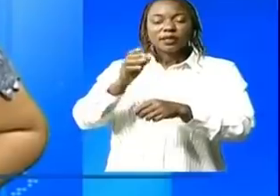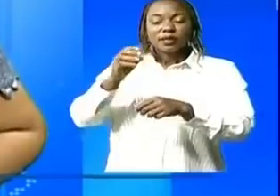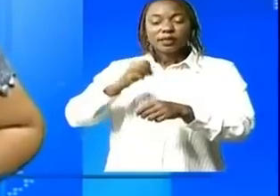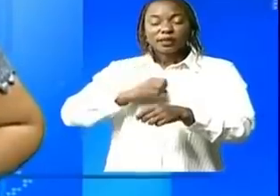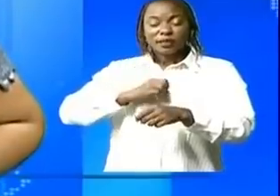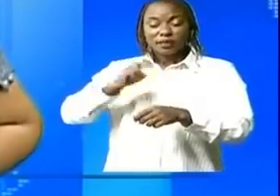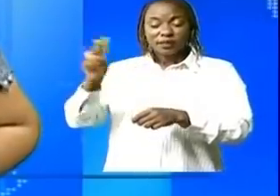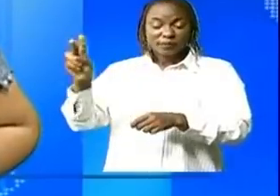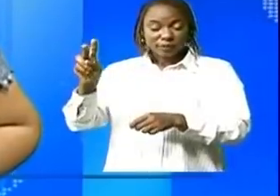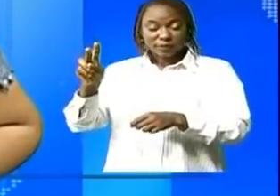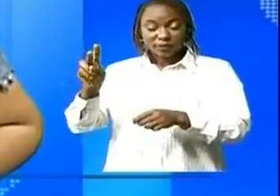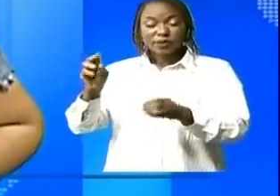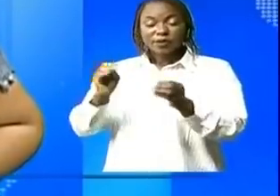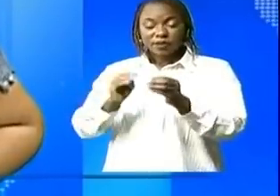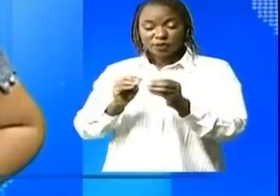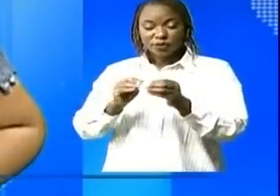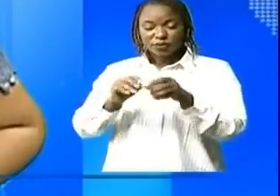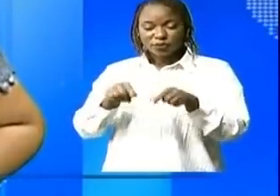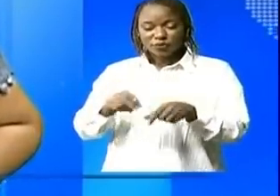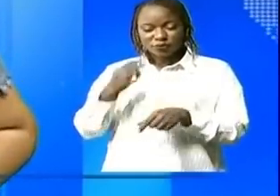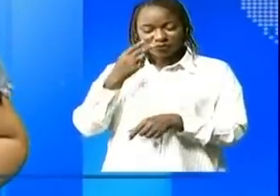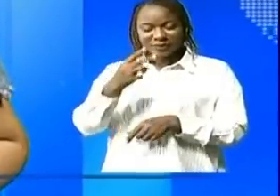réuni ce jeudi. David Mobenga.